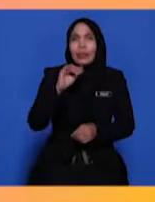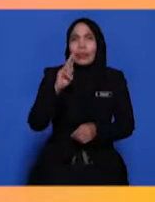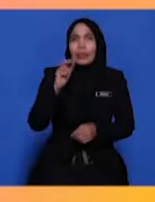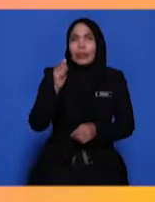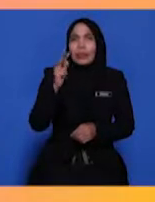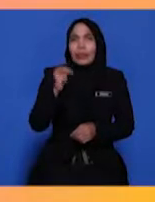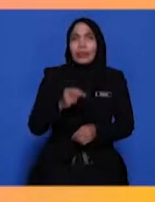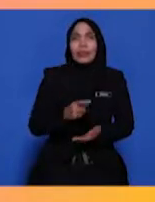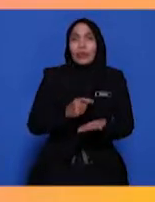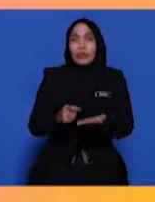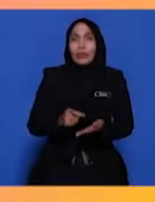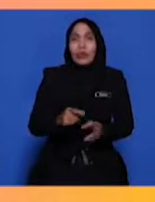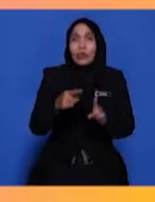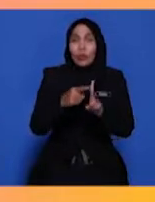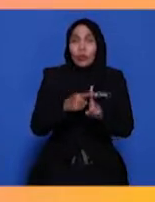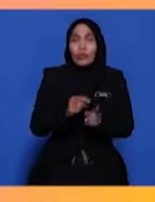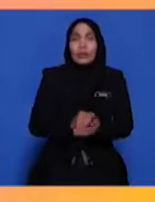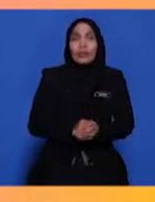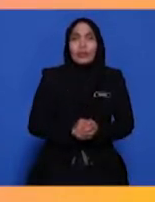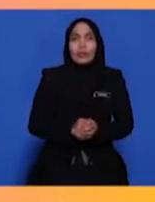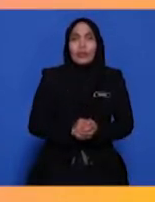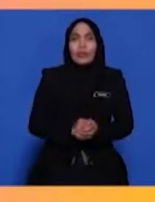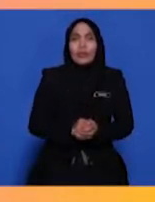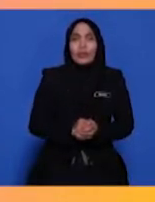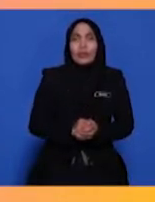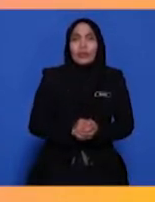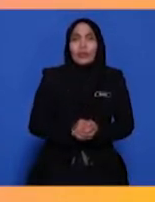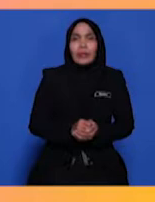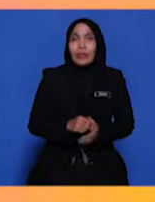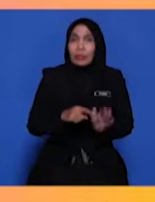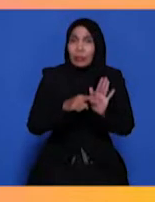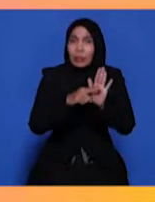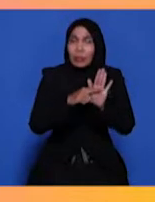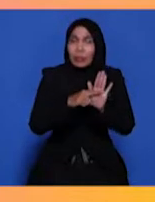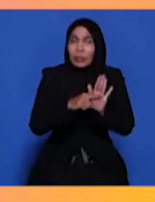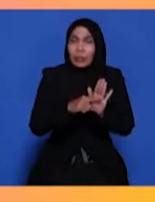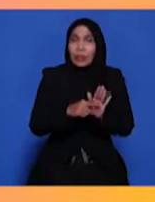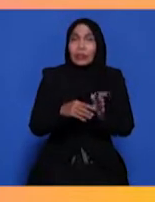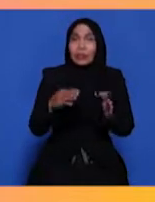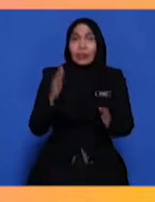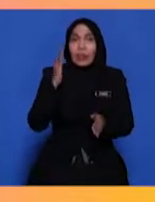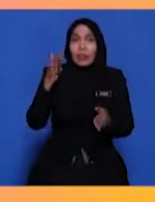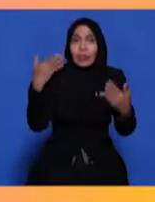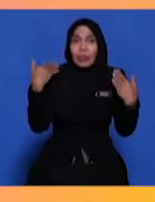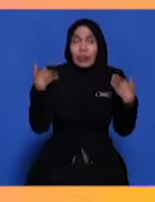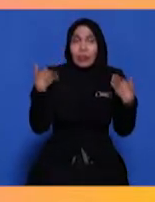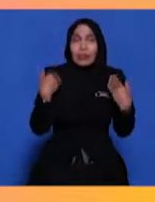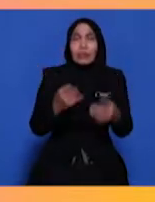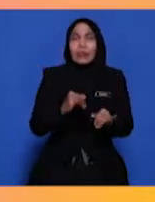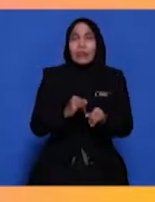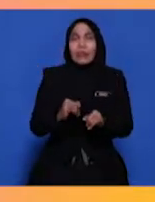jumlah perbelanjaan. Manakala, aliran tunai negatif akan wujud jika jumlah